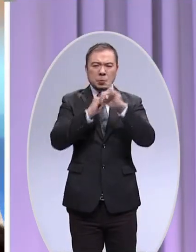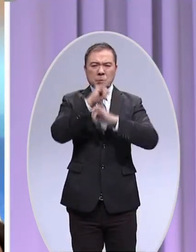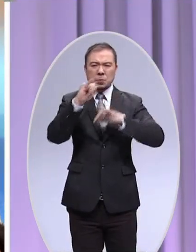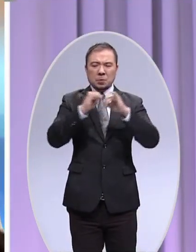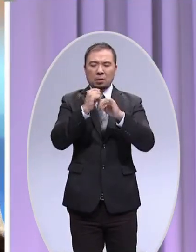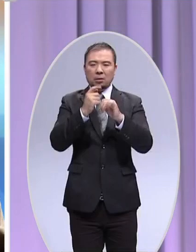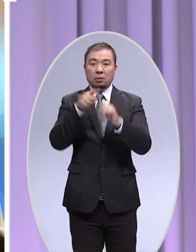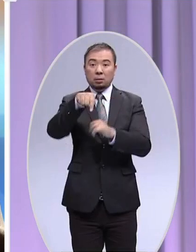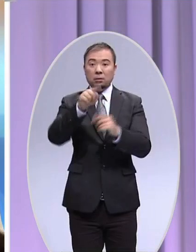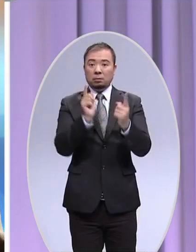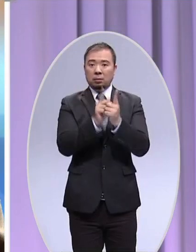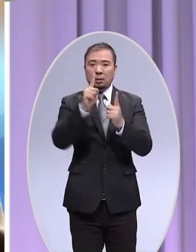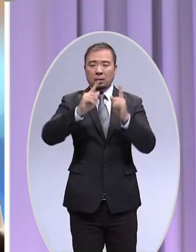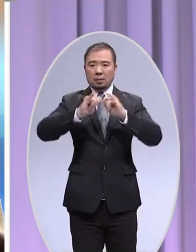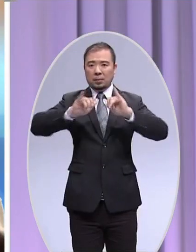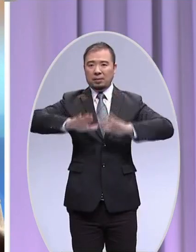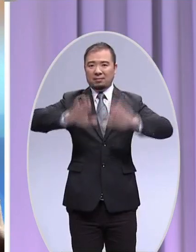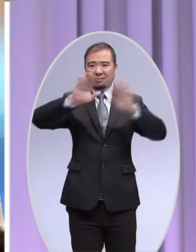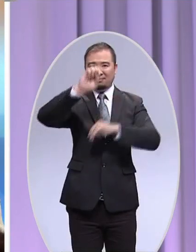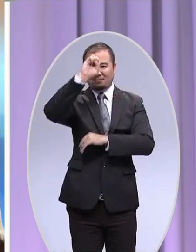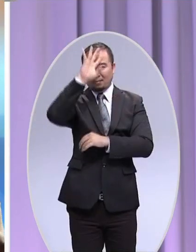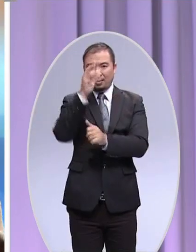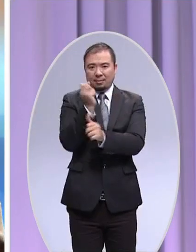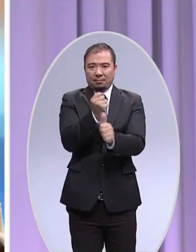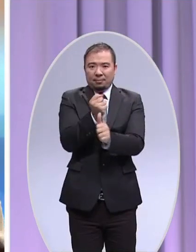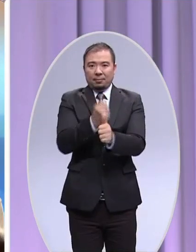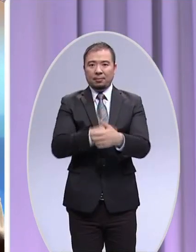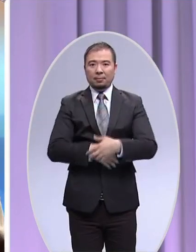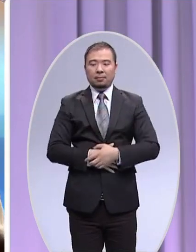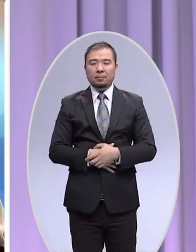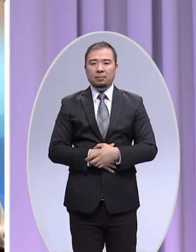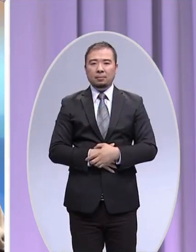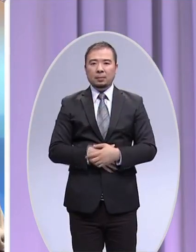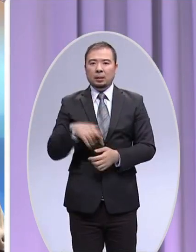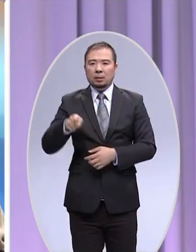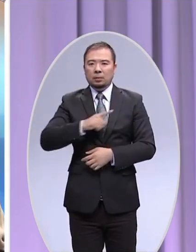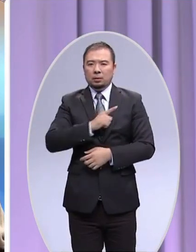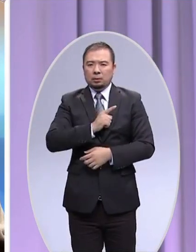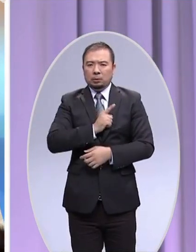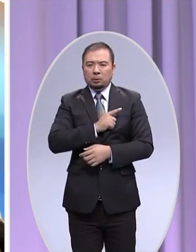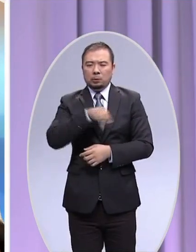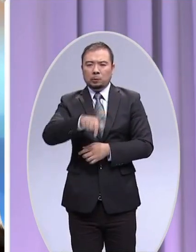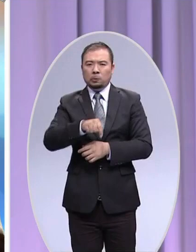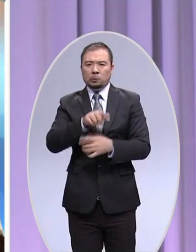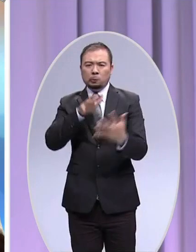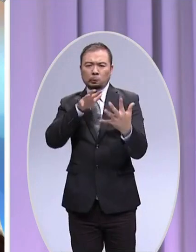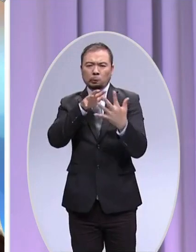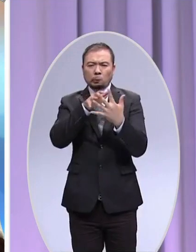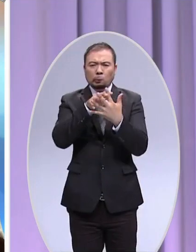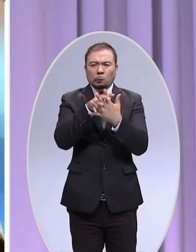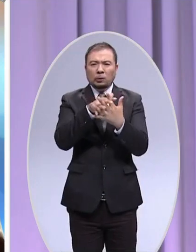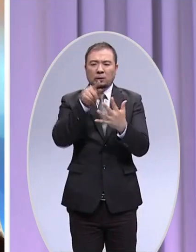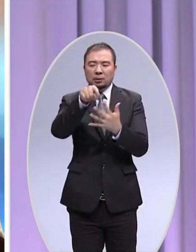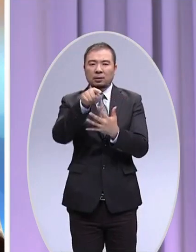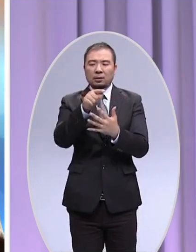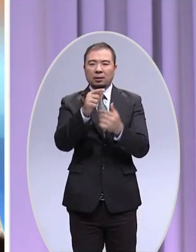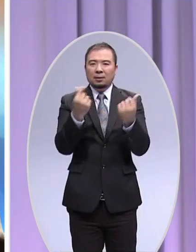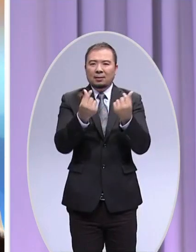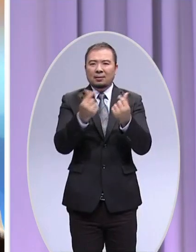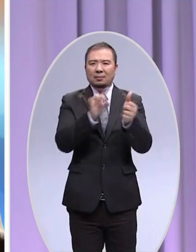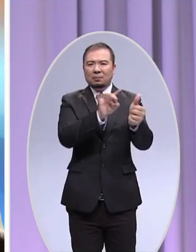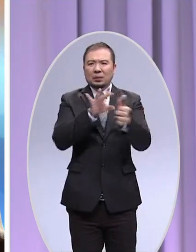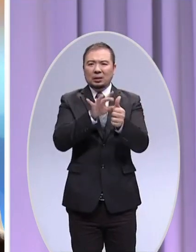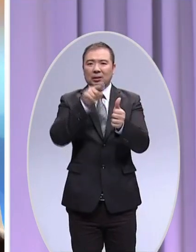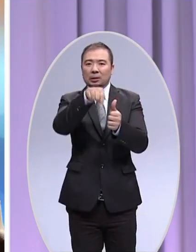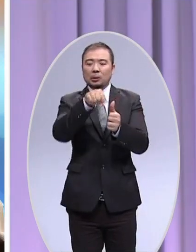报告，还更多是没有出现在韩国瑜手上的那个板子。可这样一个派系，我跟大家讲，